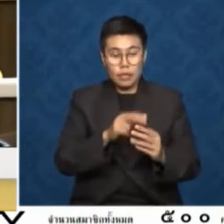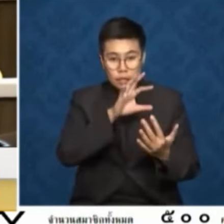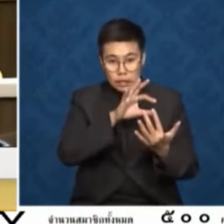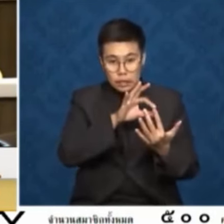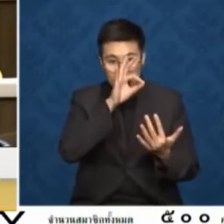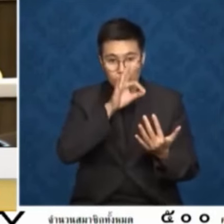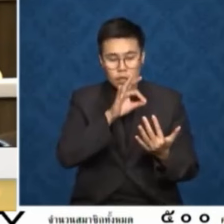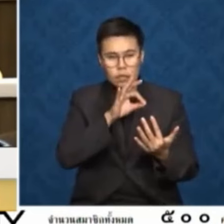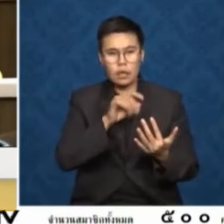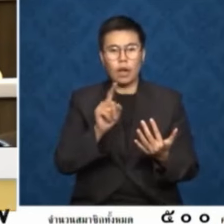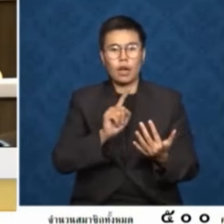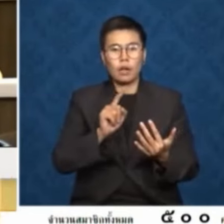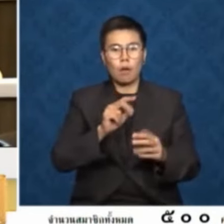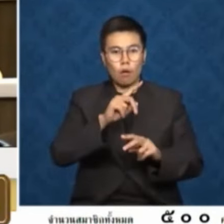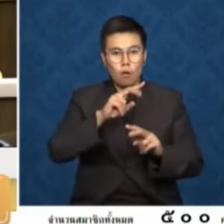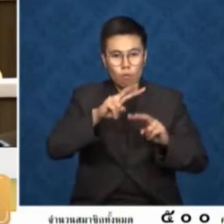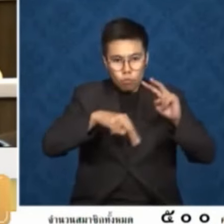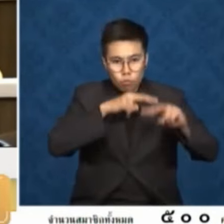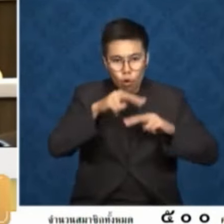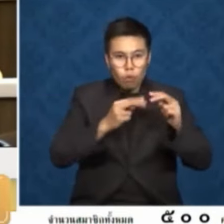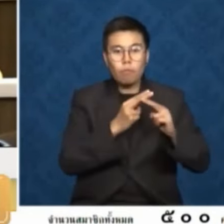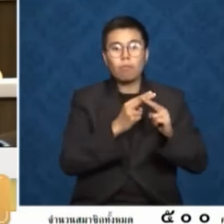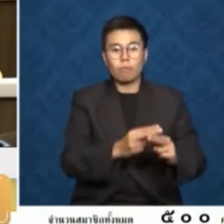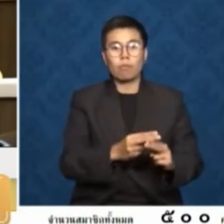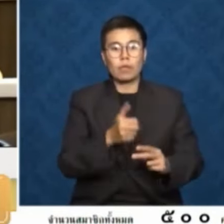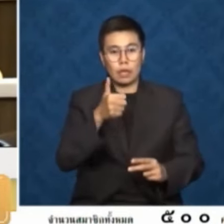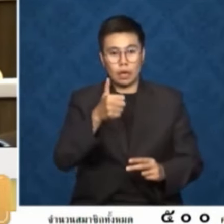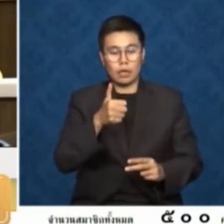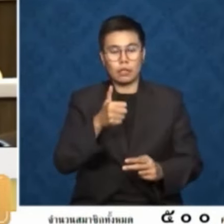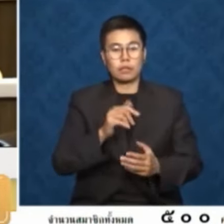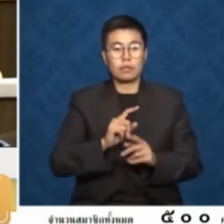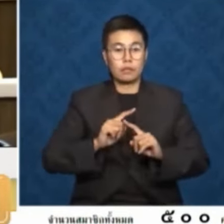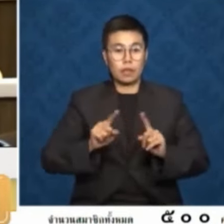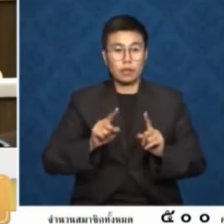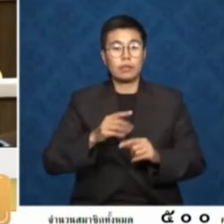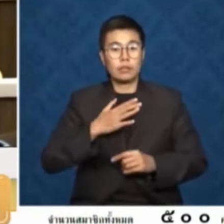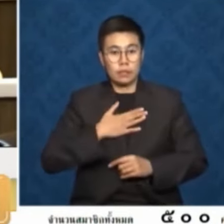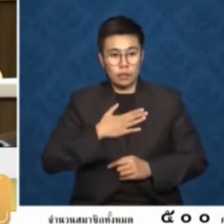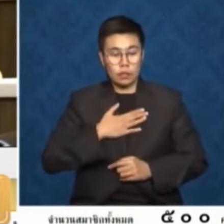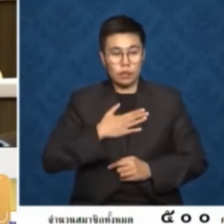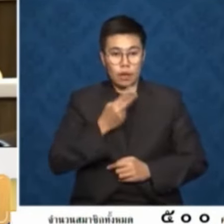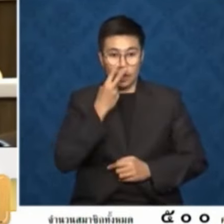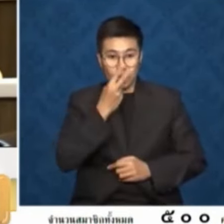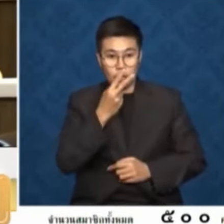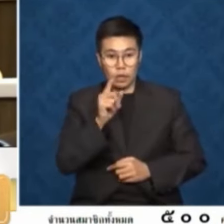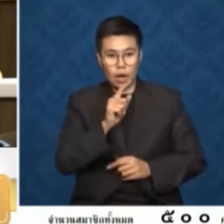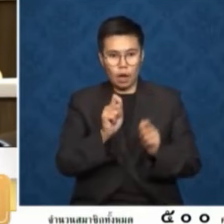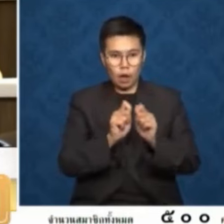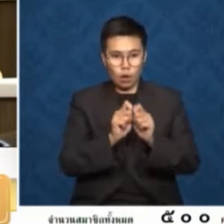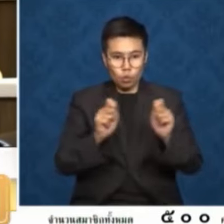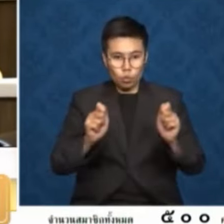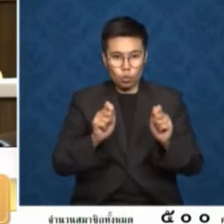เขาคัดเลือกเขาควรได้มีการปกครองของเขาได้เองครับโดยเราเขียนได้ในอนุ